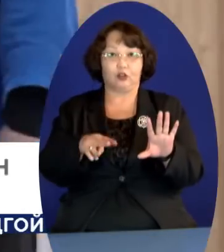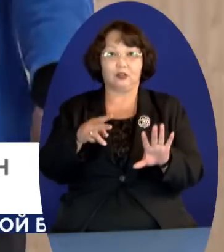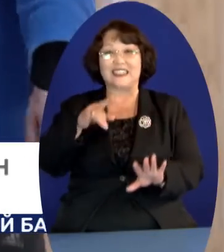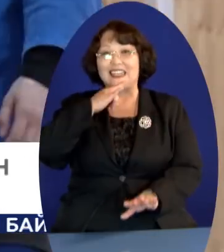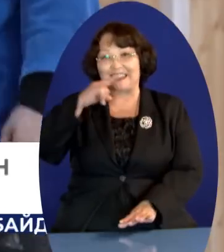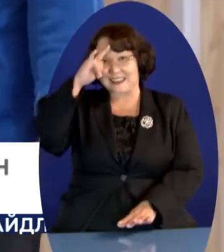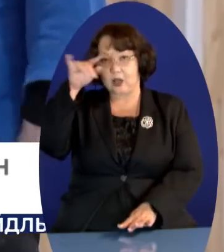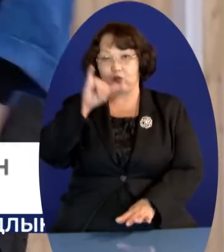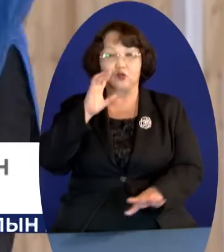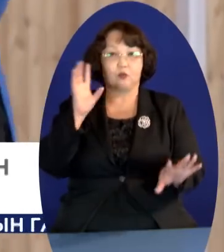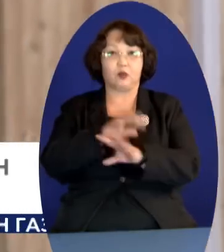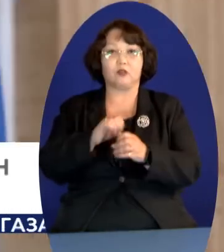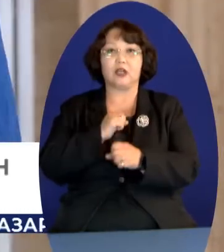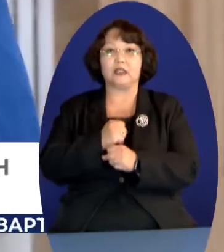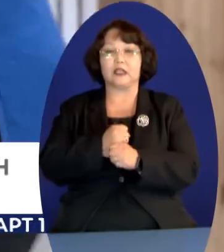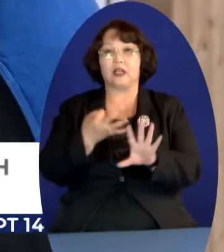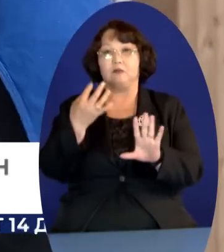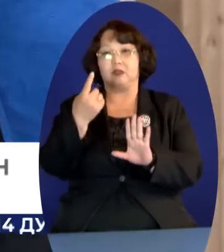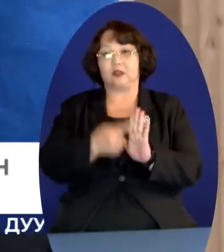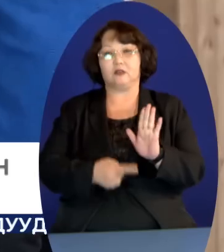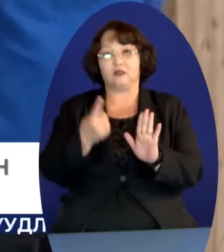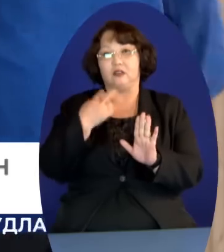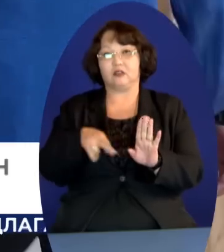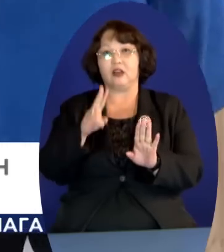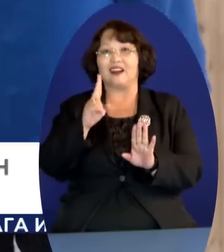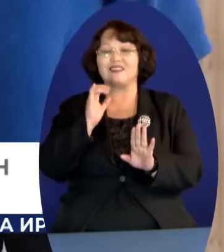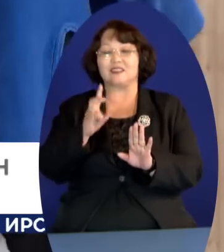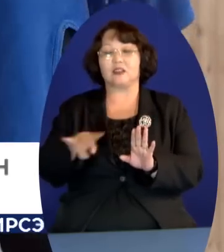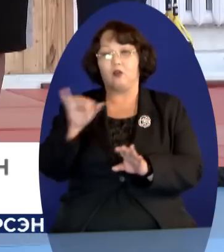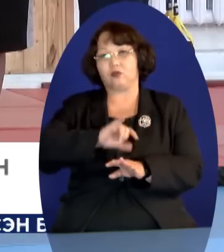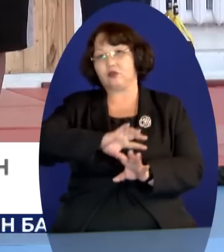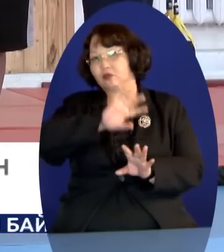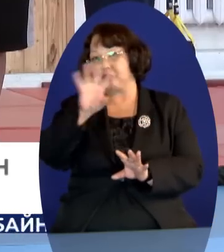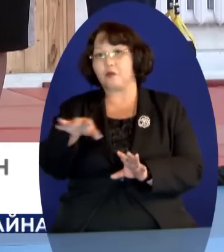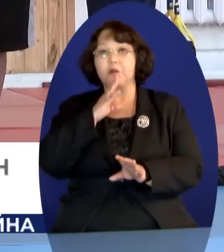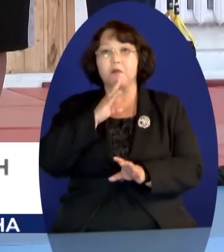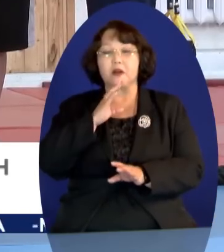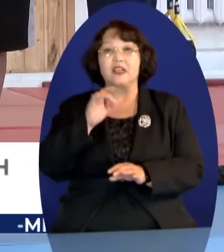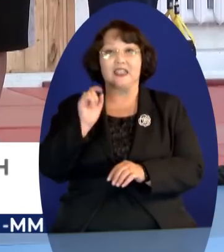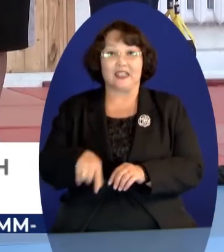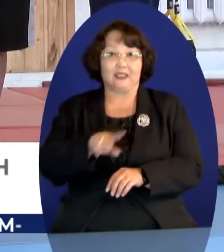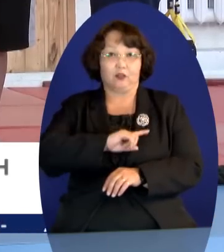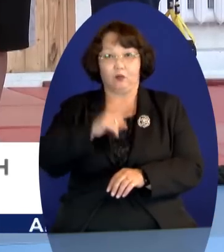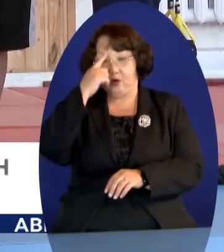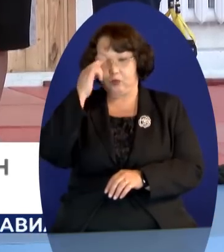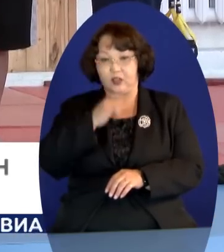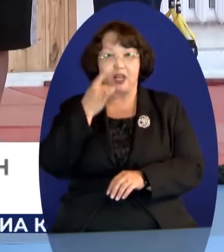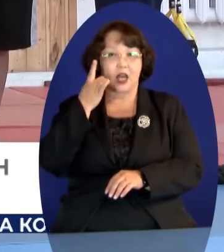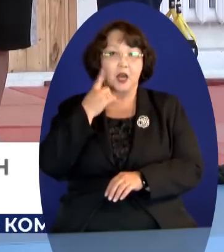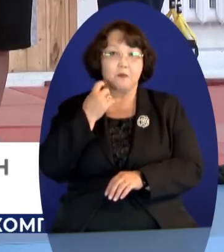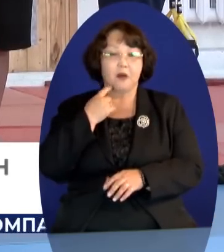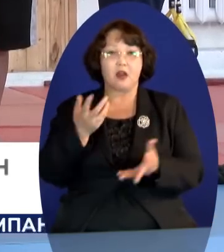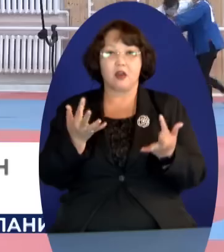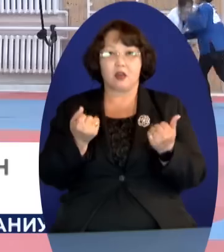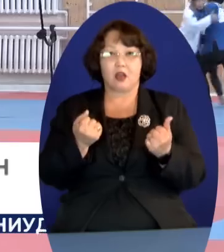Монголын жудохын үндэсний шигшээ багийн тамирчид 8-р сарын 1-нд Казахстан улсыг зорино. Азтын урлаг шалгуулах тэмцээнд Монгол усаас эрэгтэй эмэгтэй